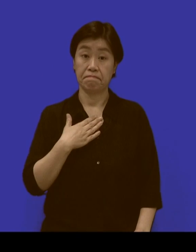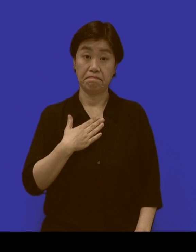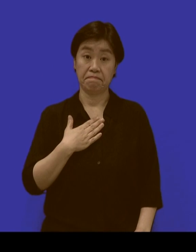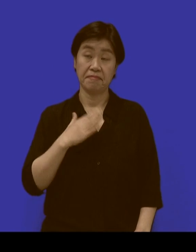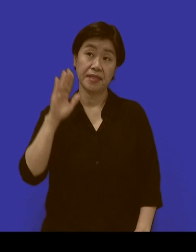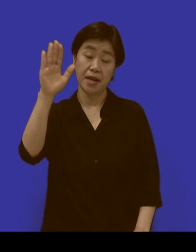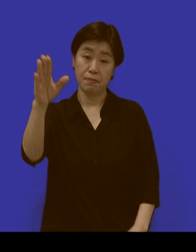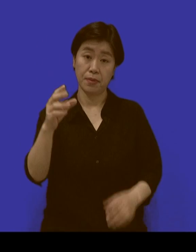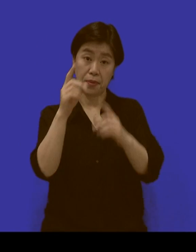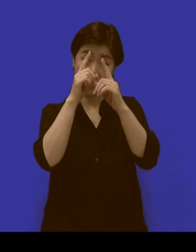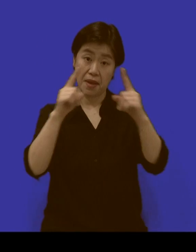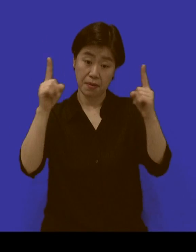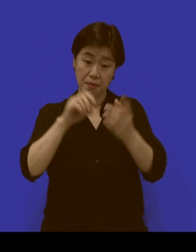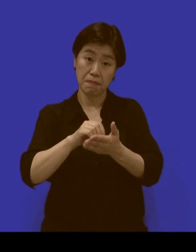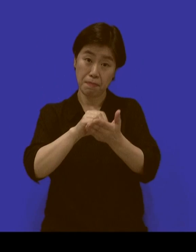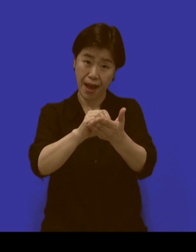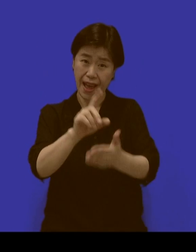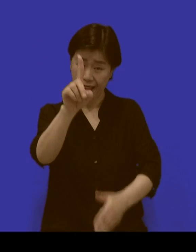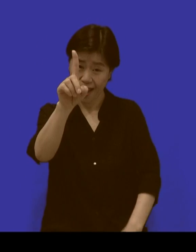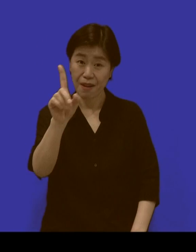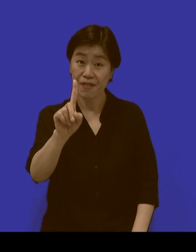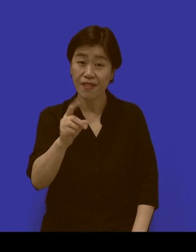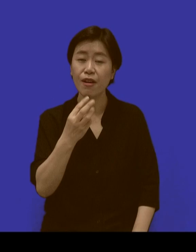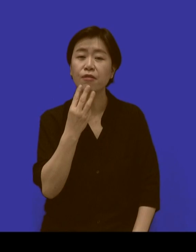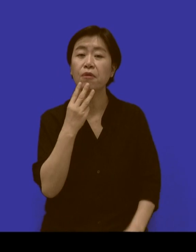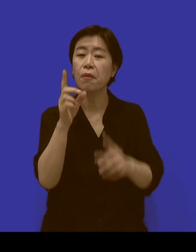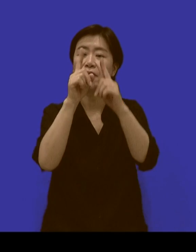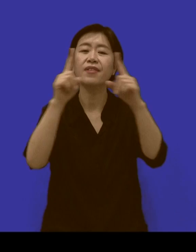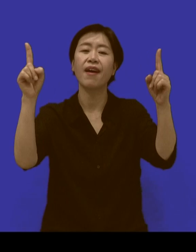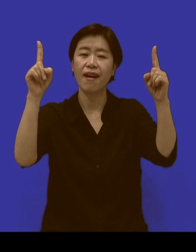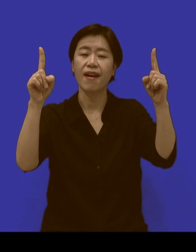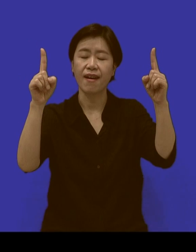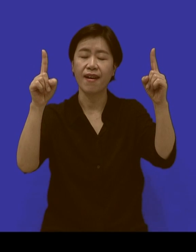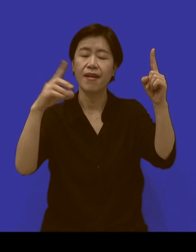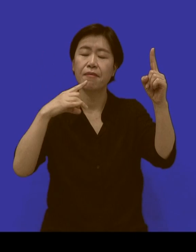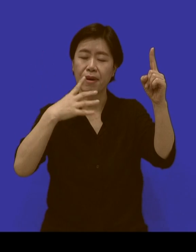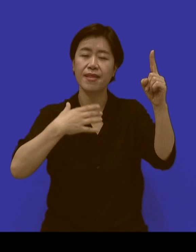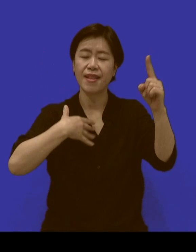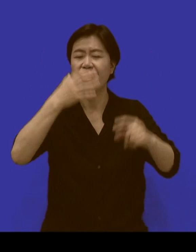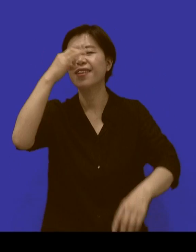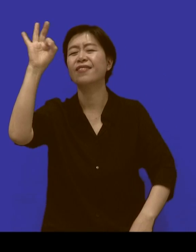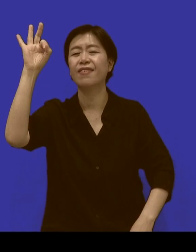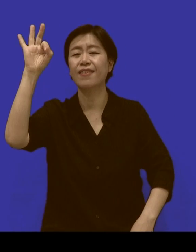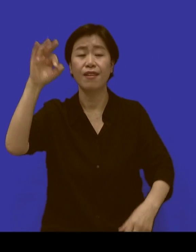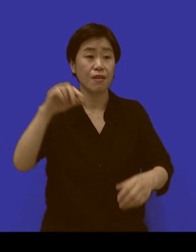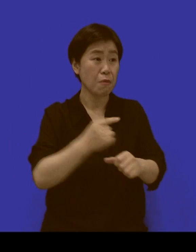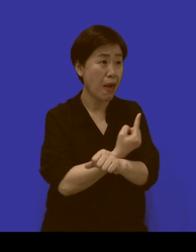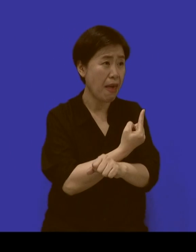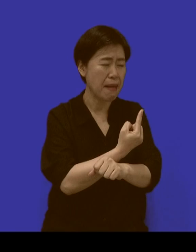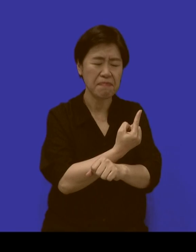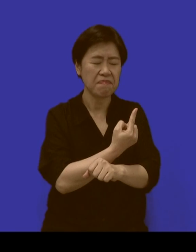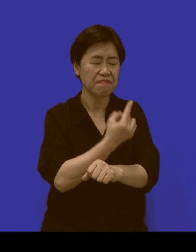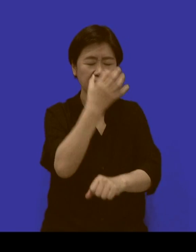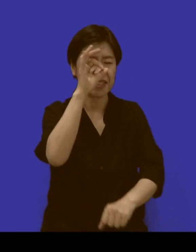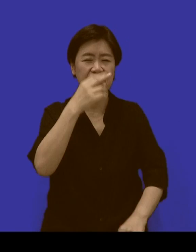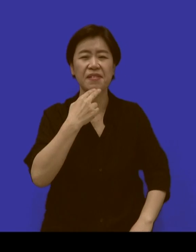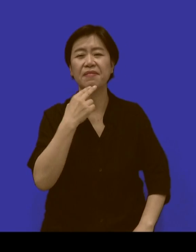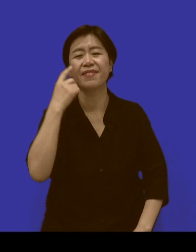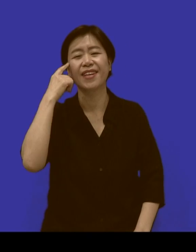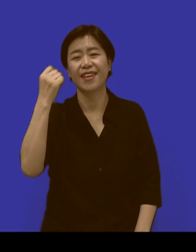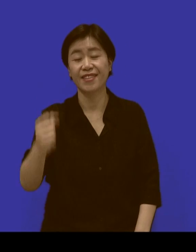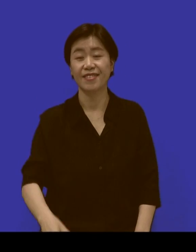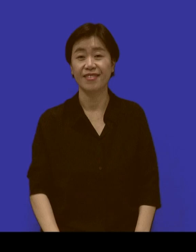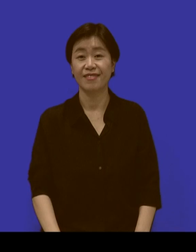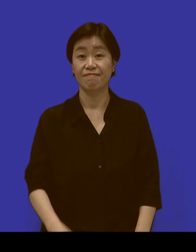서울대학을 가지 않으면 안 된다. 그 외에는 제가 갈 수 없는 곳이다. 뭐 이런 생각 때 했던 것 같아요. 그래서 지원도